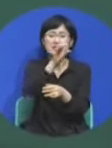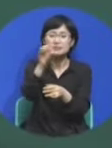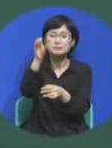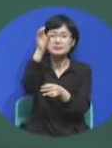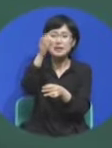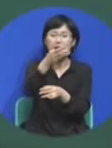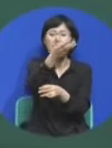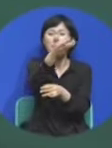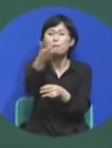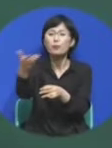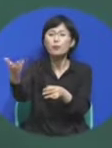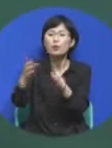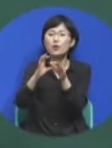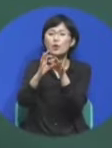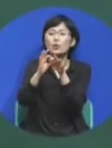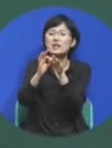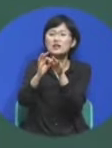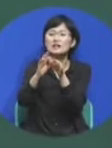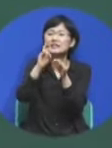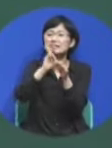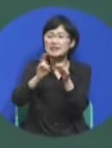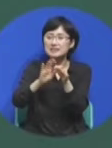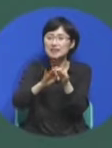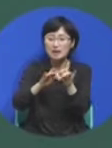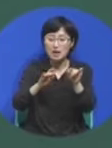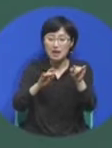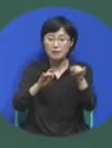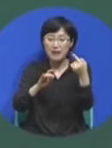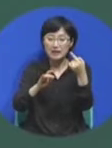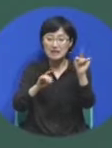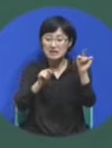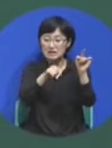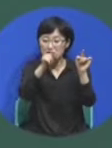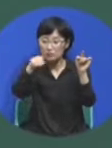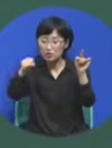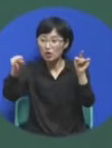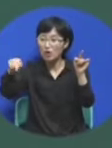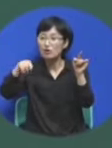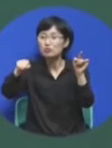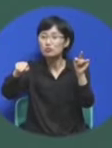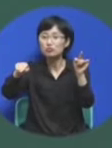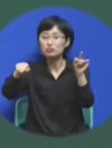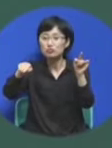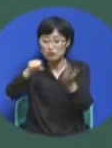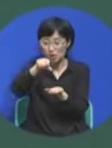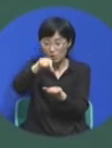보혈 요 찬송이 바로 그 뒤에 이어서 나옵니다.